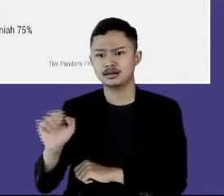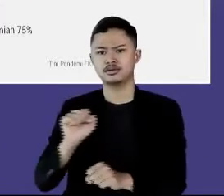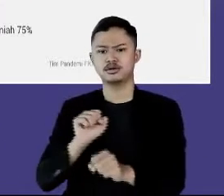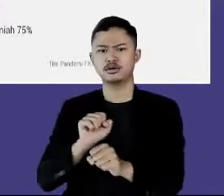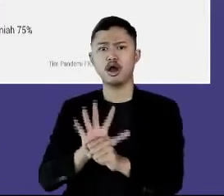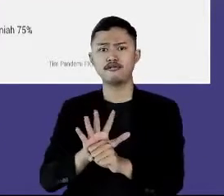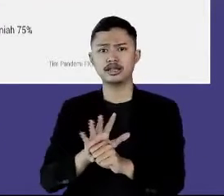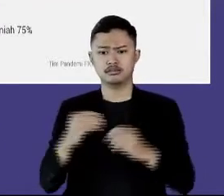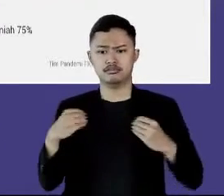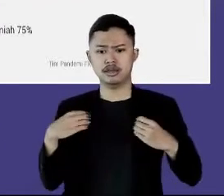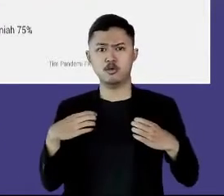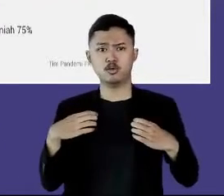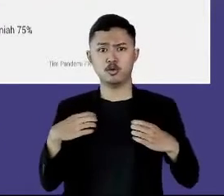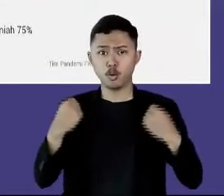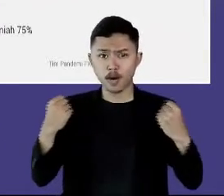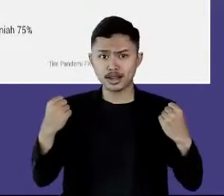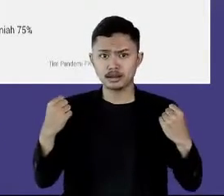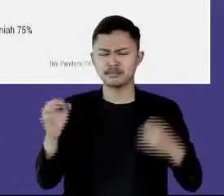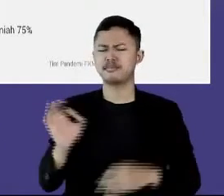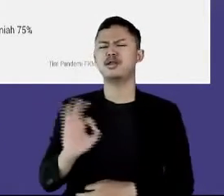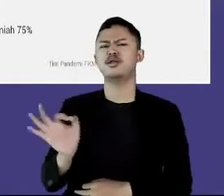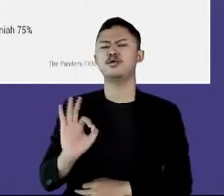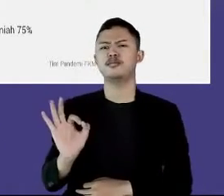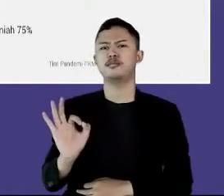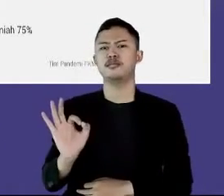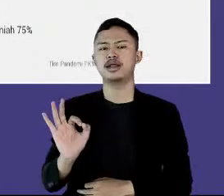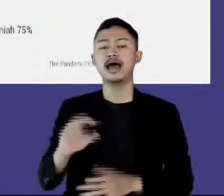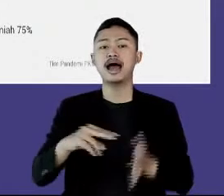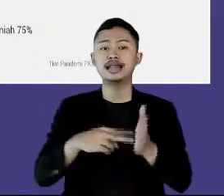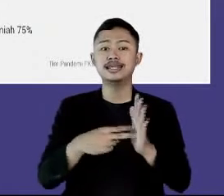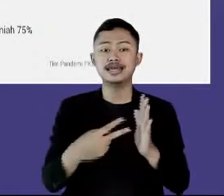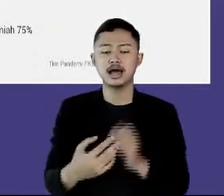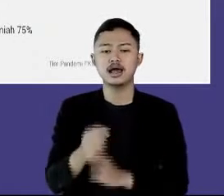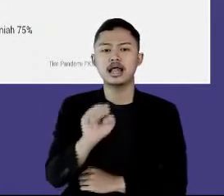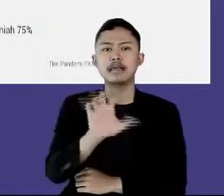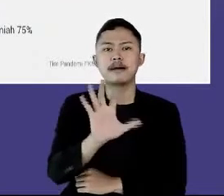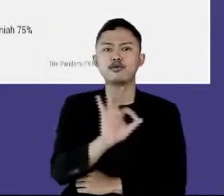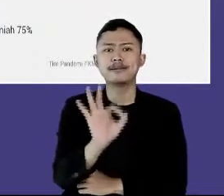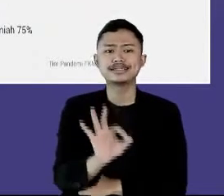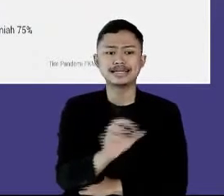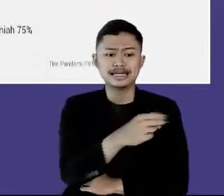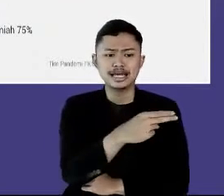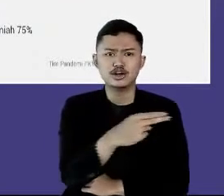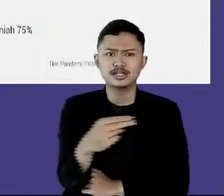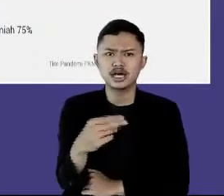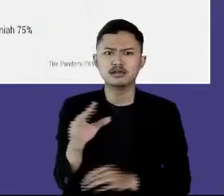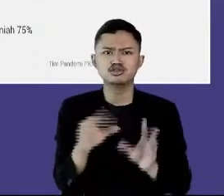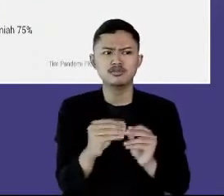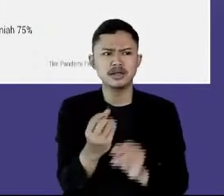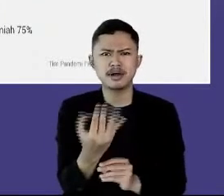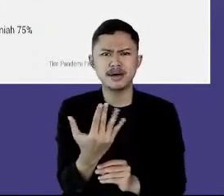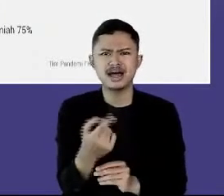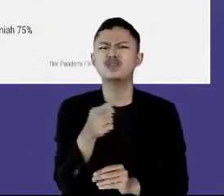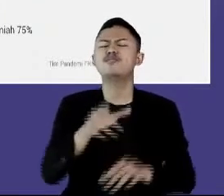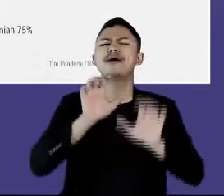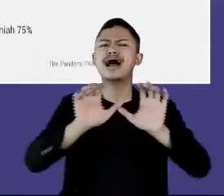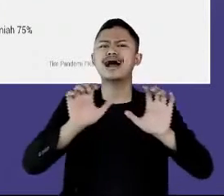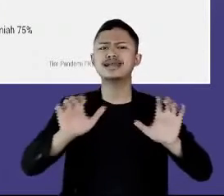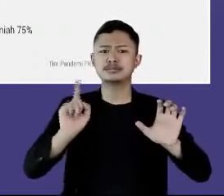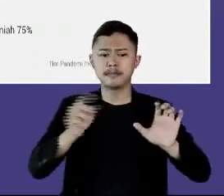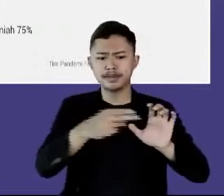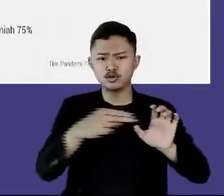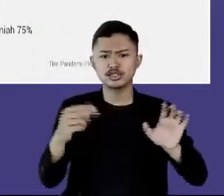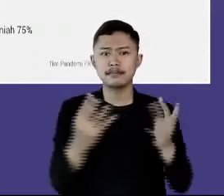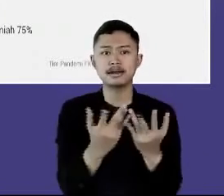COVID-19. Mereka ini bisa kena. Dan 50% penduduk Indonesia itu banyak gitu ya. Nah ini risikonya